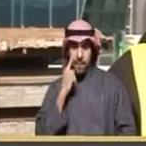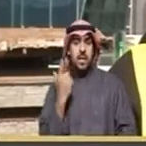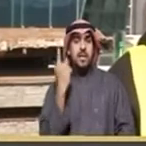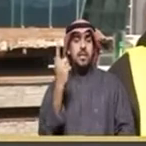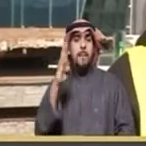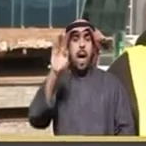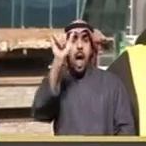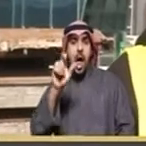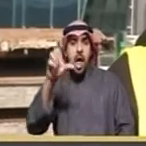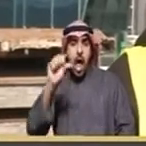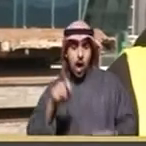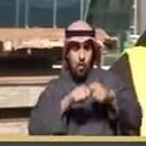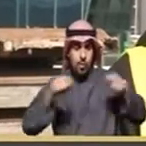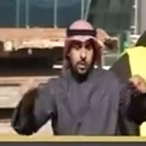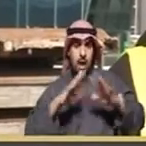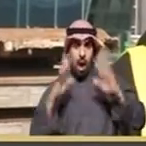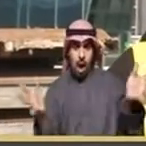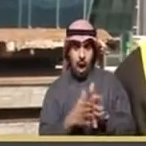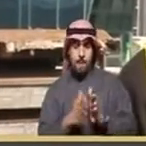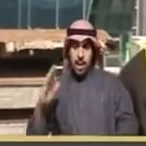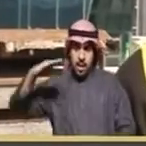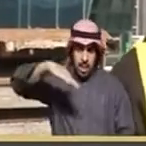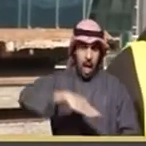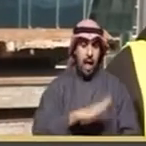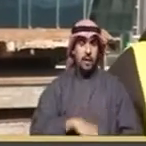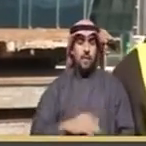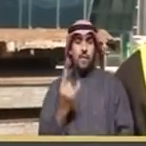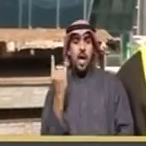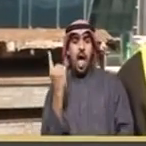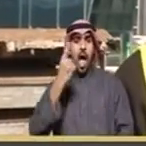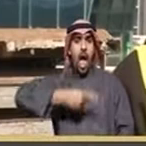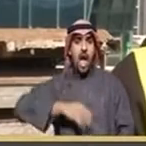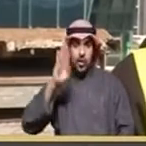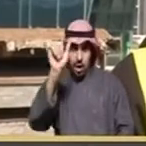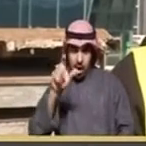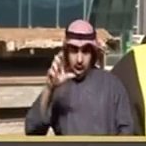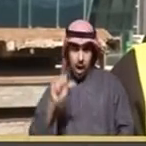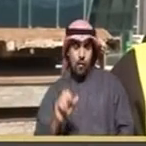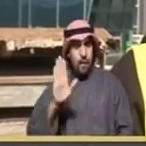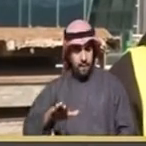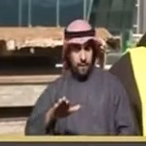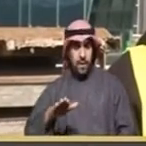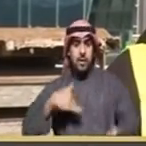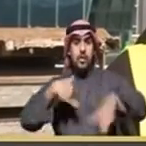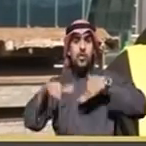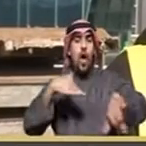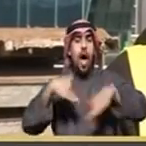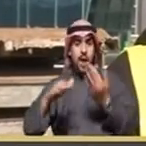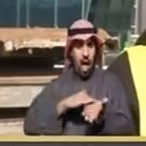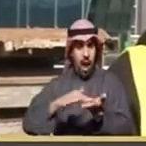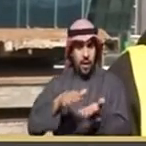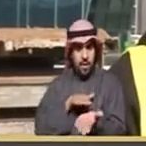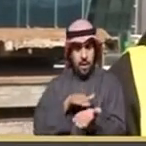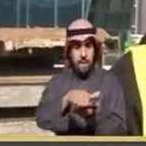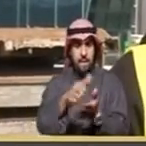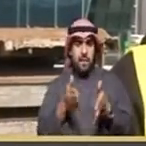كيلومتر ومنحدرات اجمالي طولها 10 كيلومتر، كذلك يحتوي على طريق تحتي بطول 716 متر وعرض